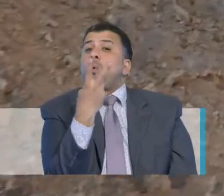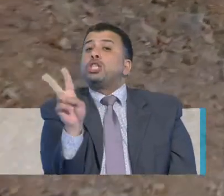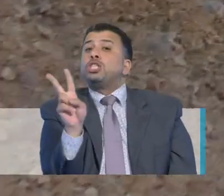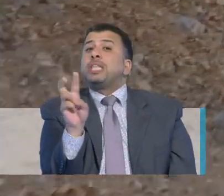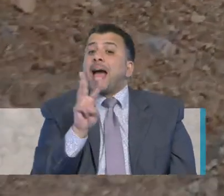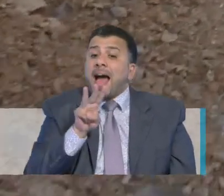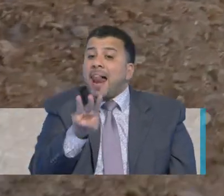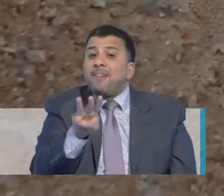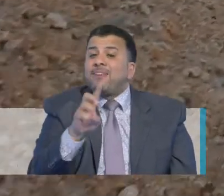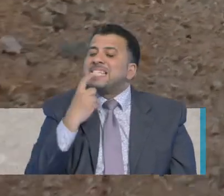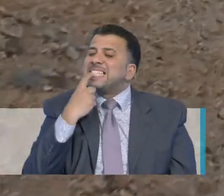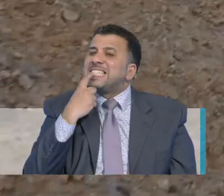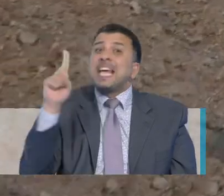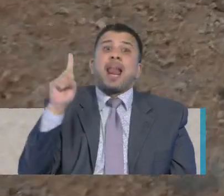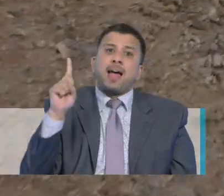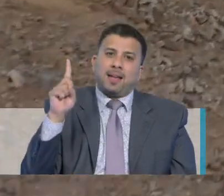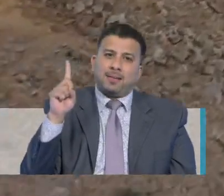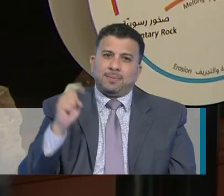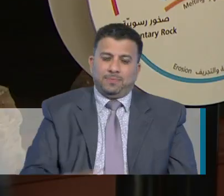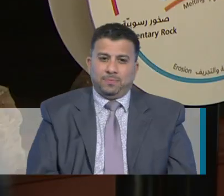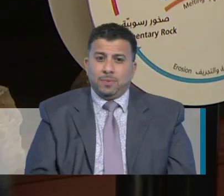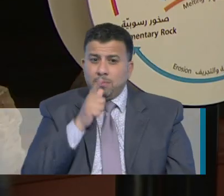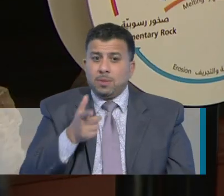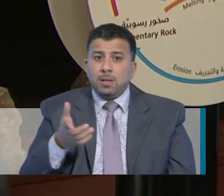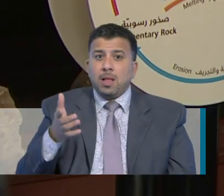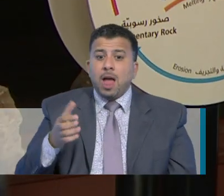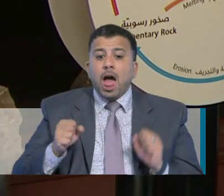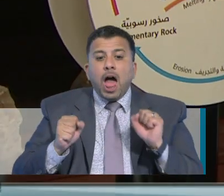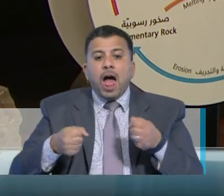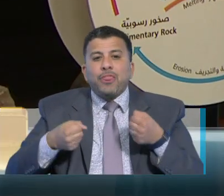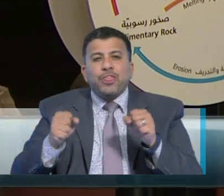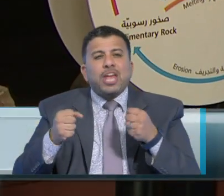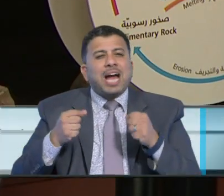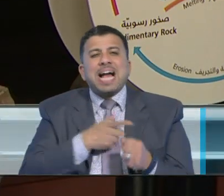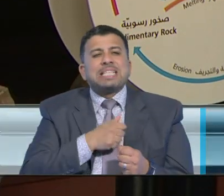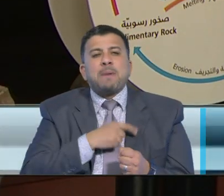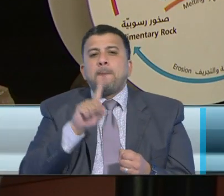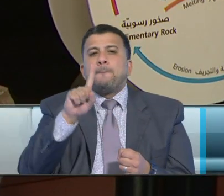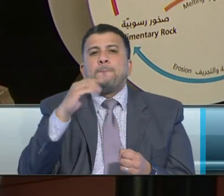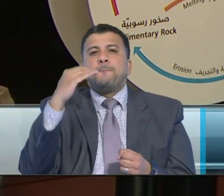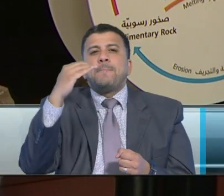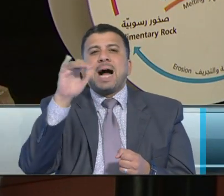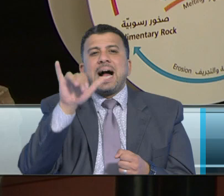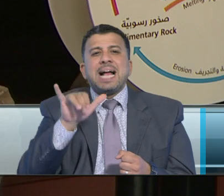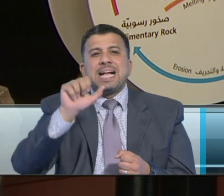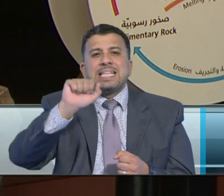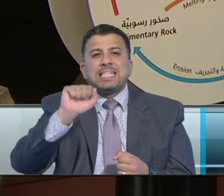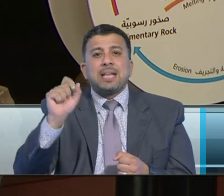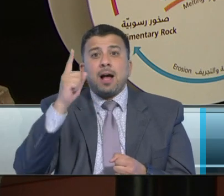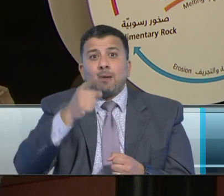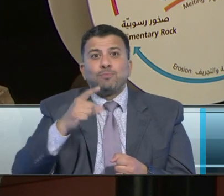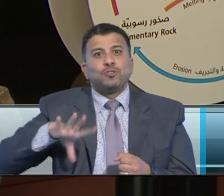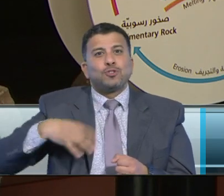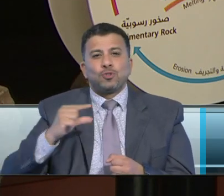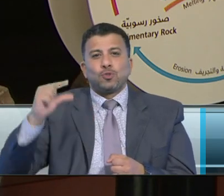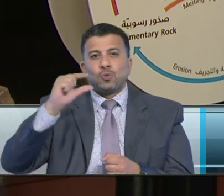125,000 سنة. اليوم تم افتتاح حديقة بحيص الجيولوجية من قبل صاحب السمو الدكتور سلطان بن محمد القاسمي. تعرفنا